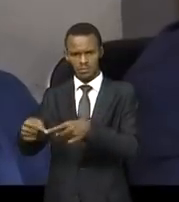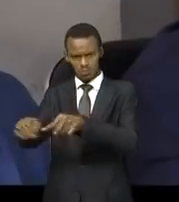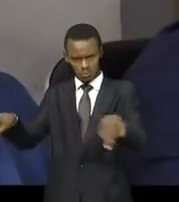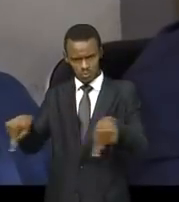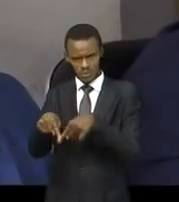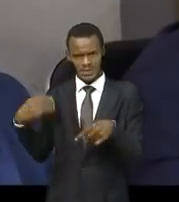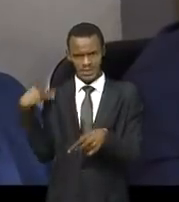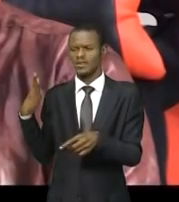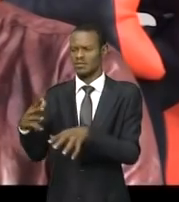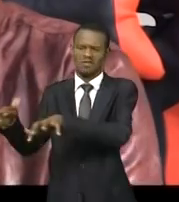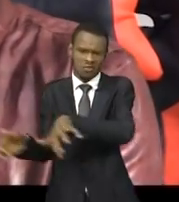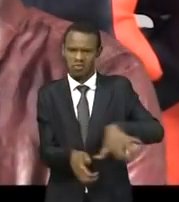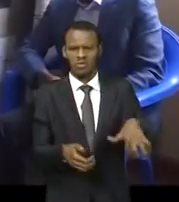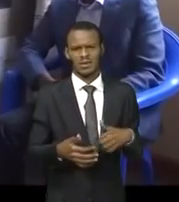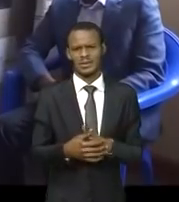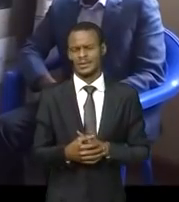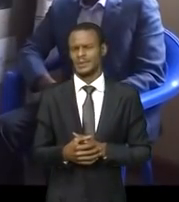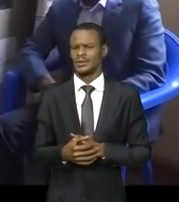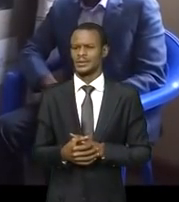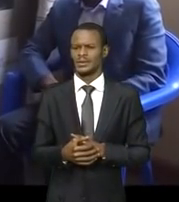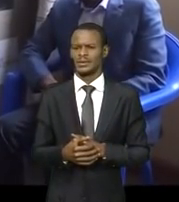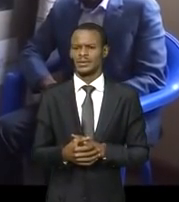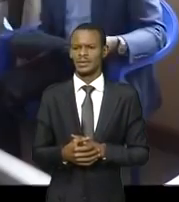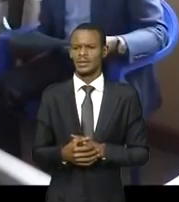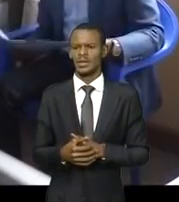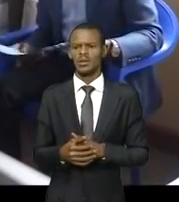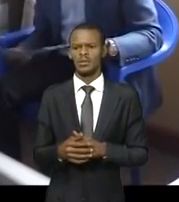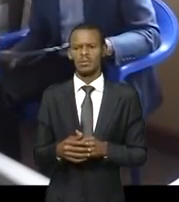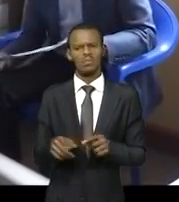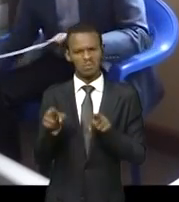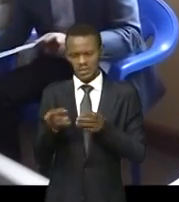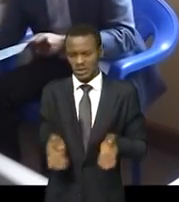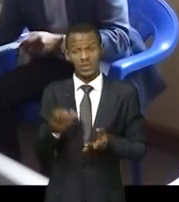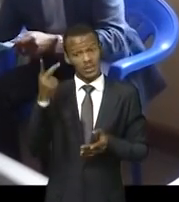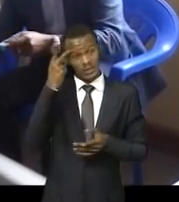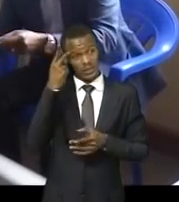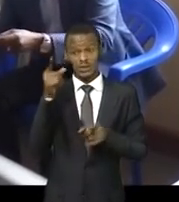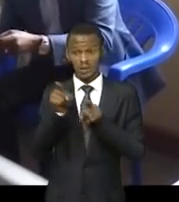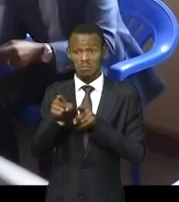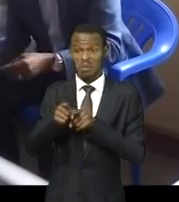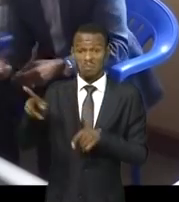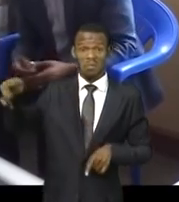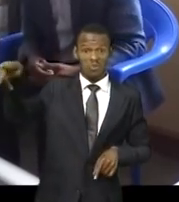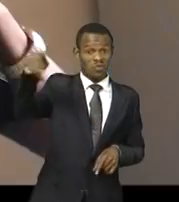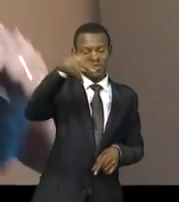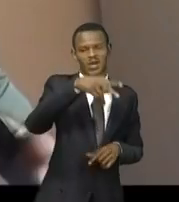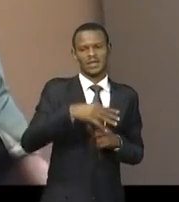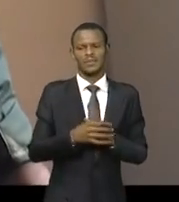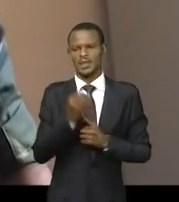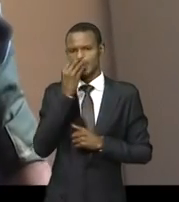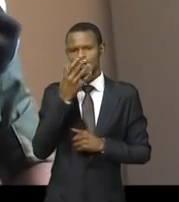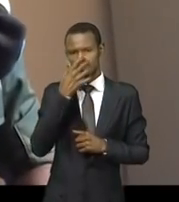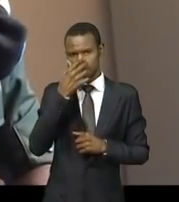pris de l'ampleur aussi bien à Kinshasa que dans d'autres provinces de la République. Les cas de la province du Nord